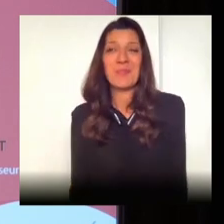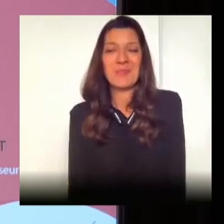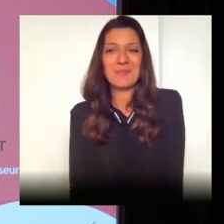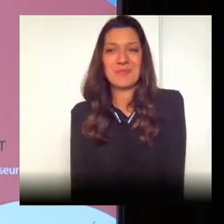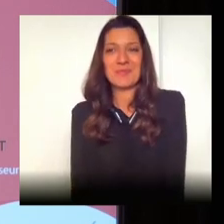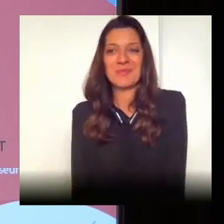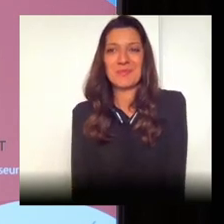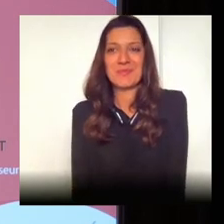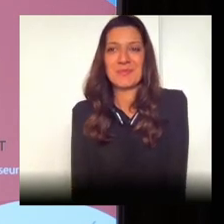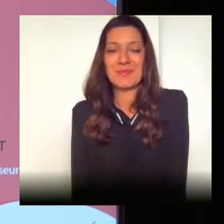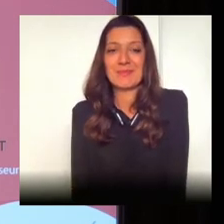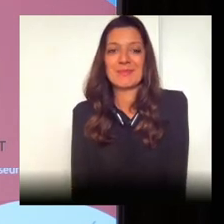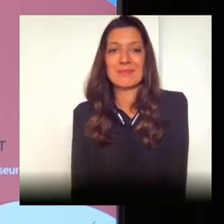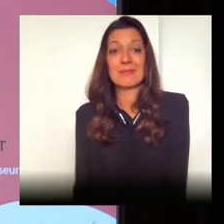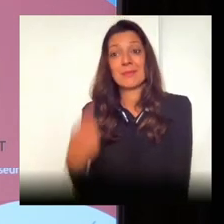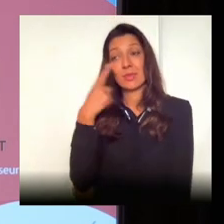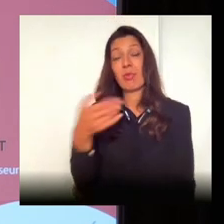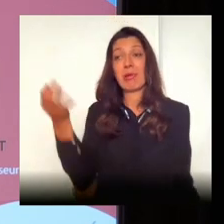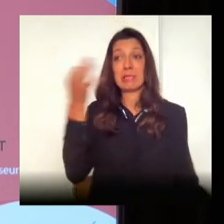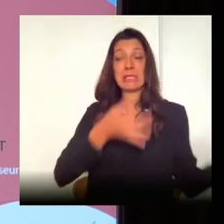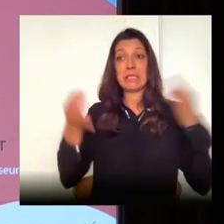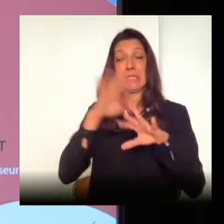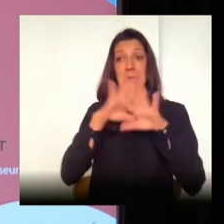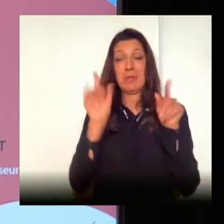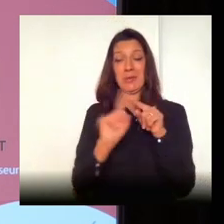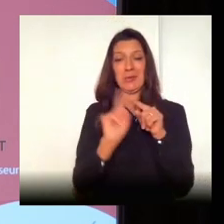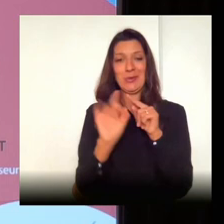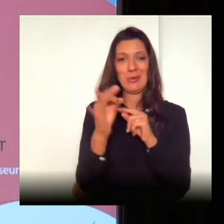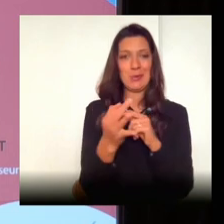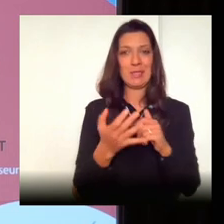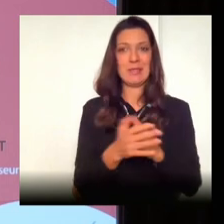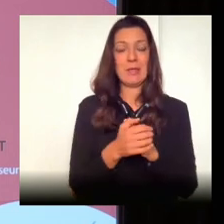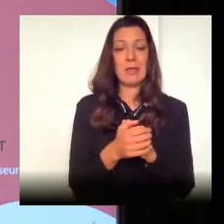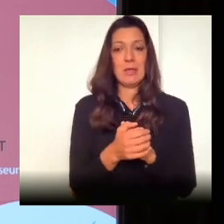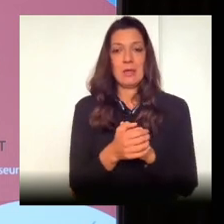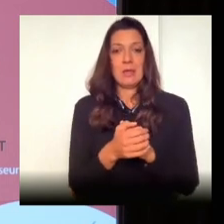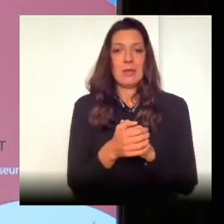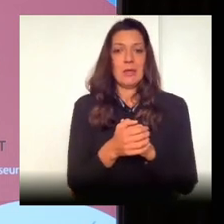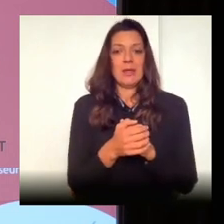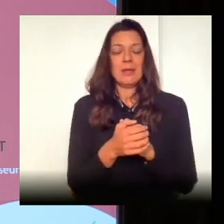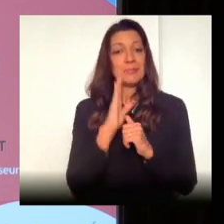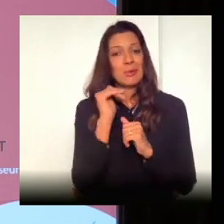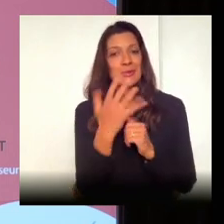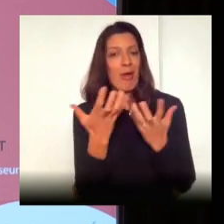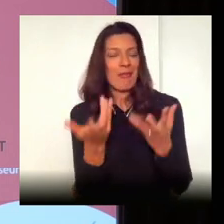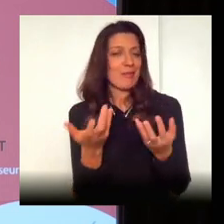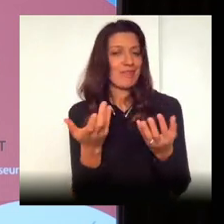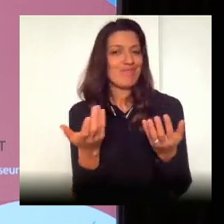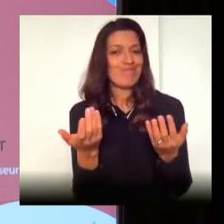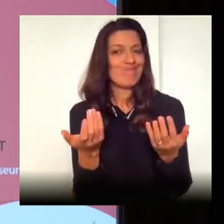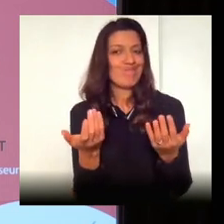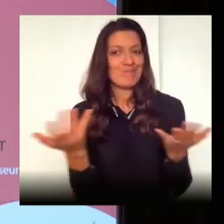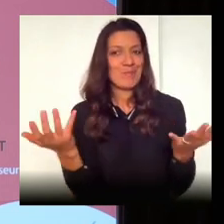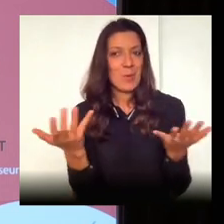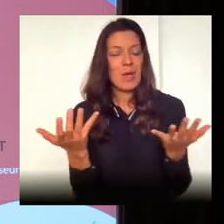Je crois que beaucoup de choses ont déjà été dites et c'est peut-être ça que je voudrais souligner, c'est que là, vous